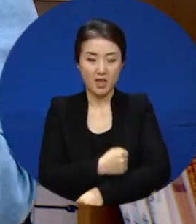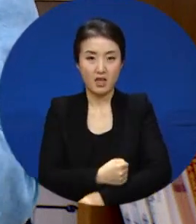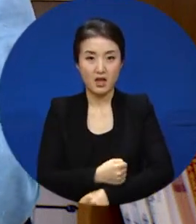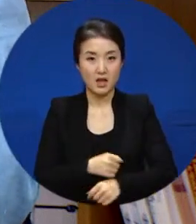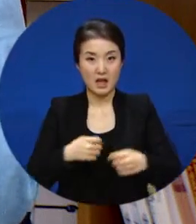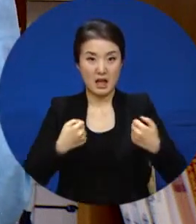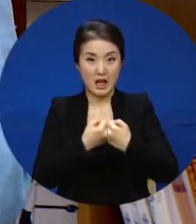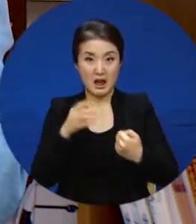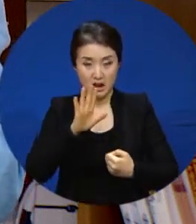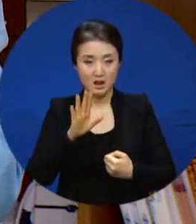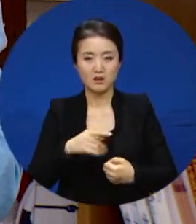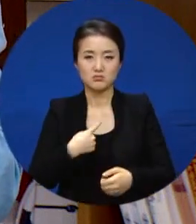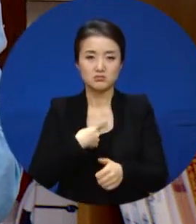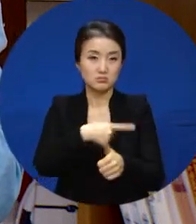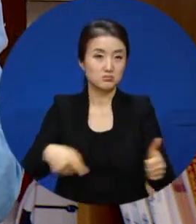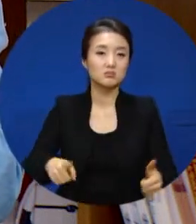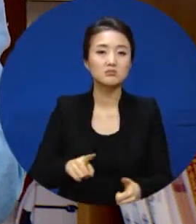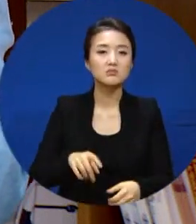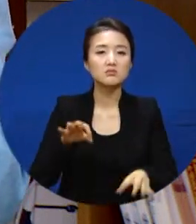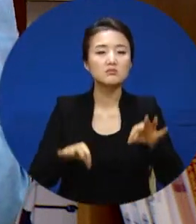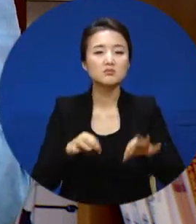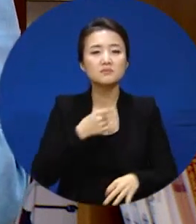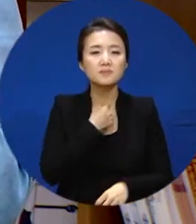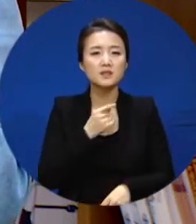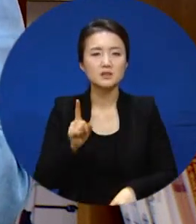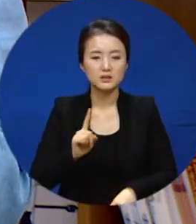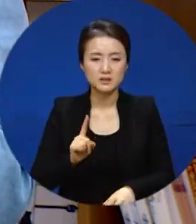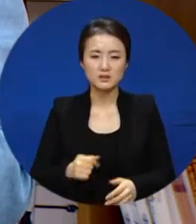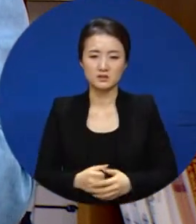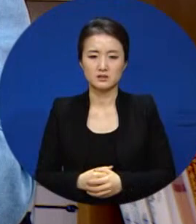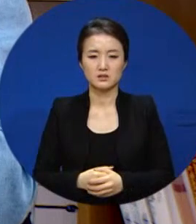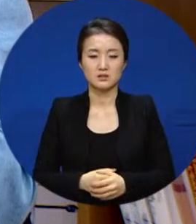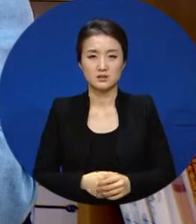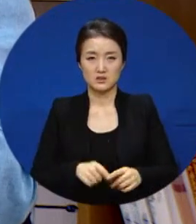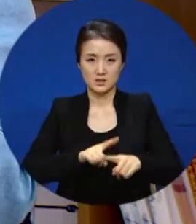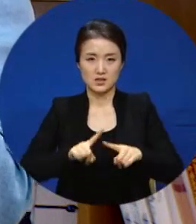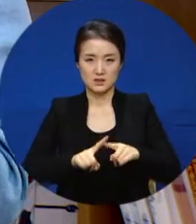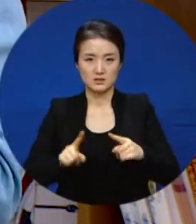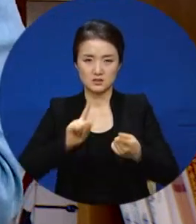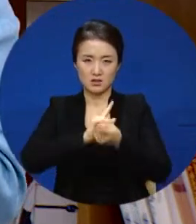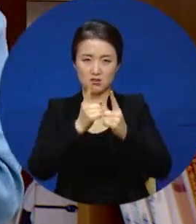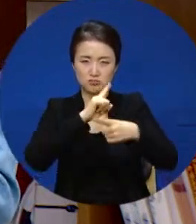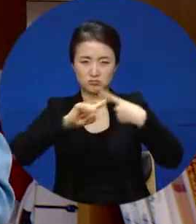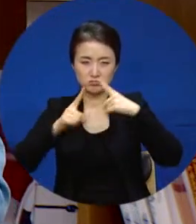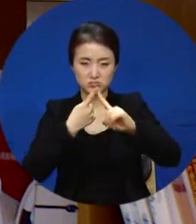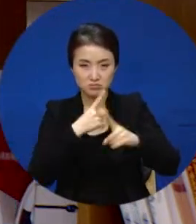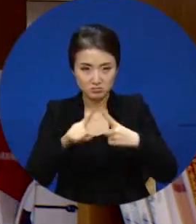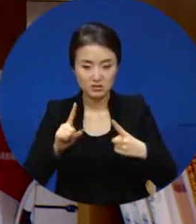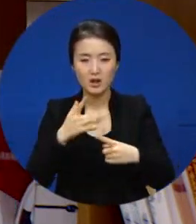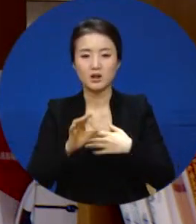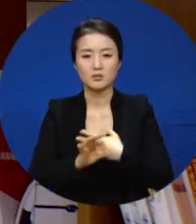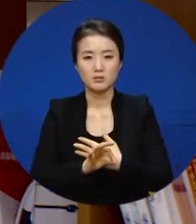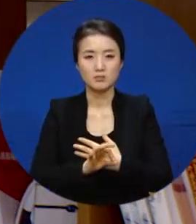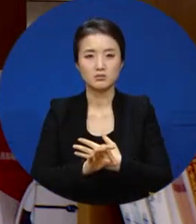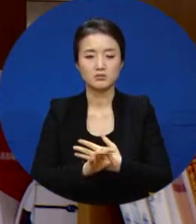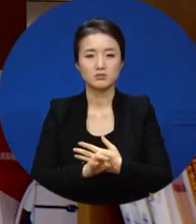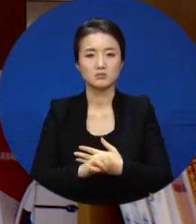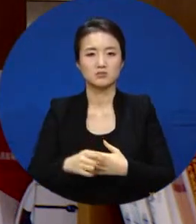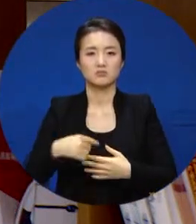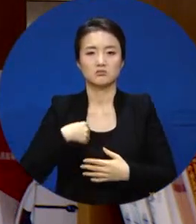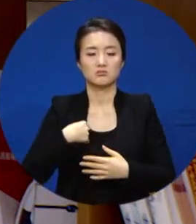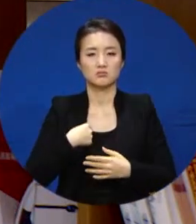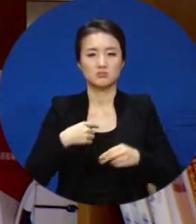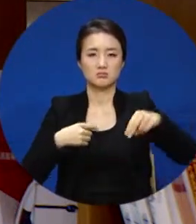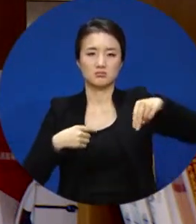거야 죽기 싫으면 둘 중의 하나를 선택해 첫째 칼을 들어서 싸우던 g 둘째 아니면 내 가랑이 사회를 개처럼 기어서